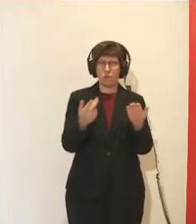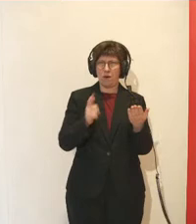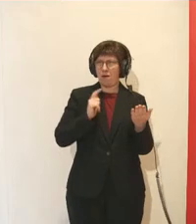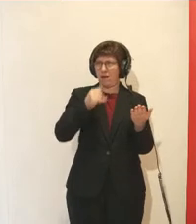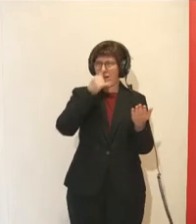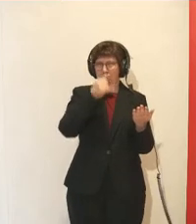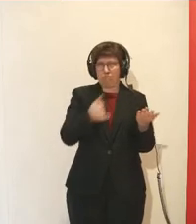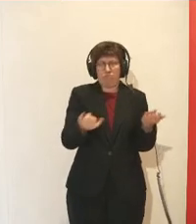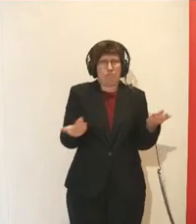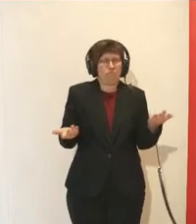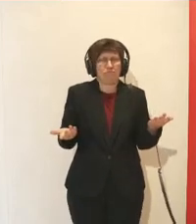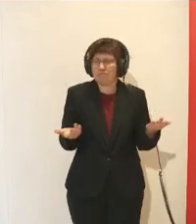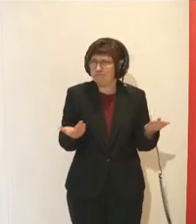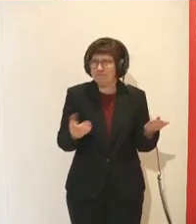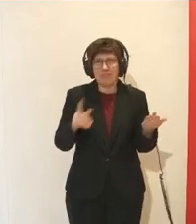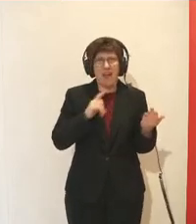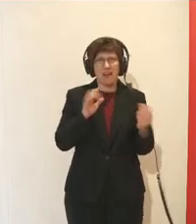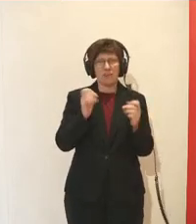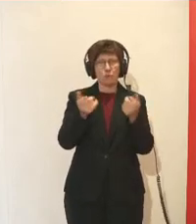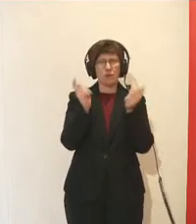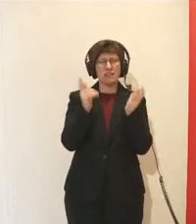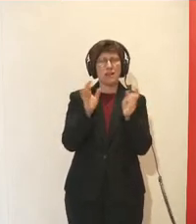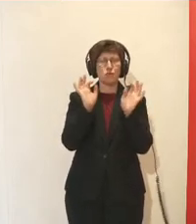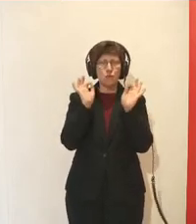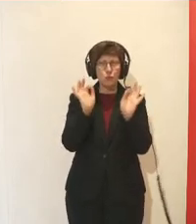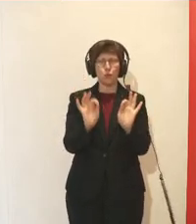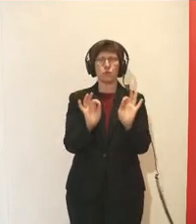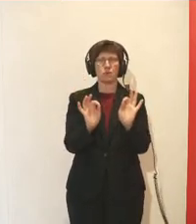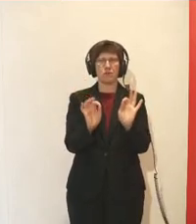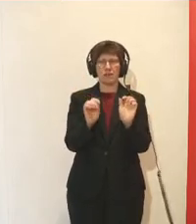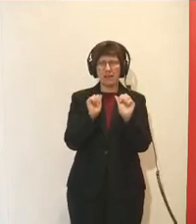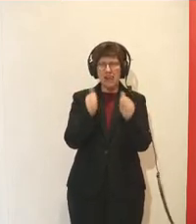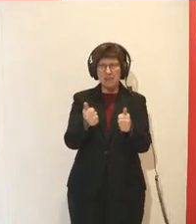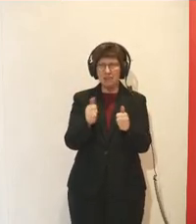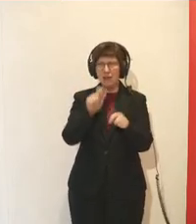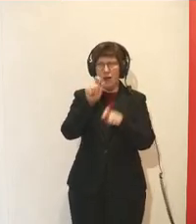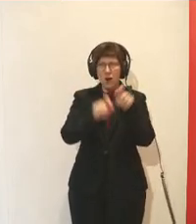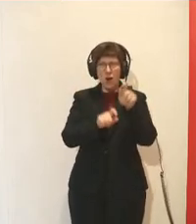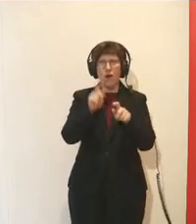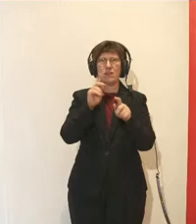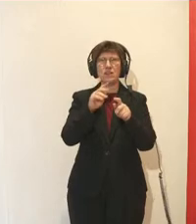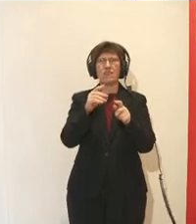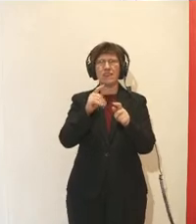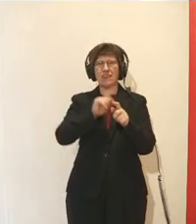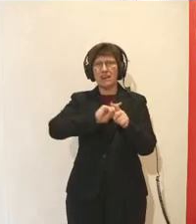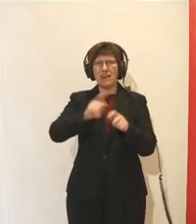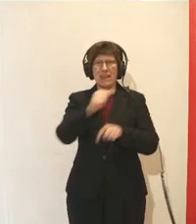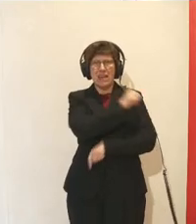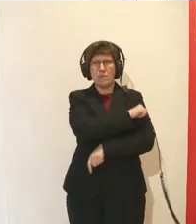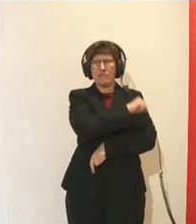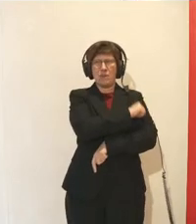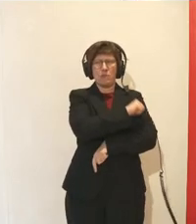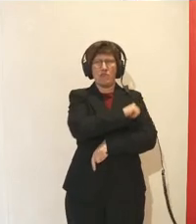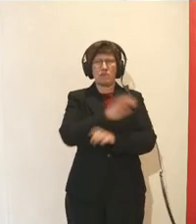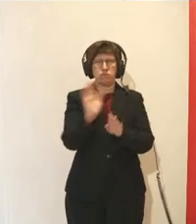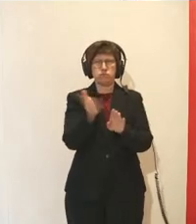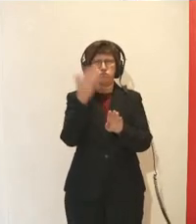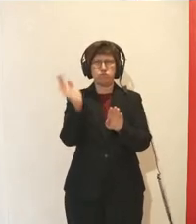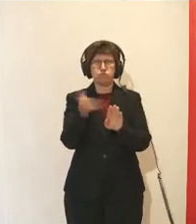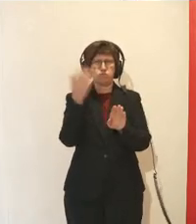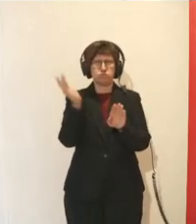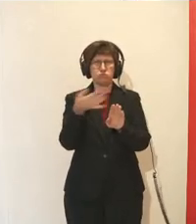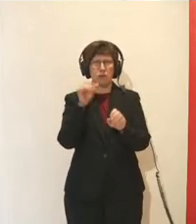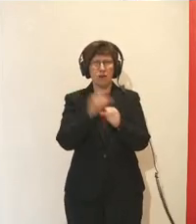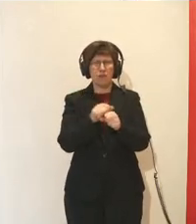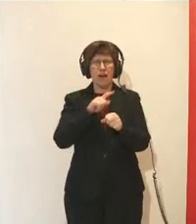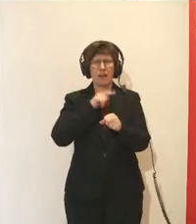ein großer dienst für die gesellschaft ist wenn man jetzt hilft das wirklich leute zu tausenden geimpft werden können also eigentlich